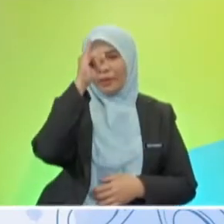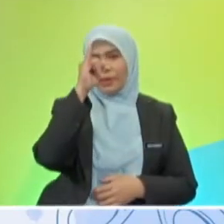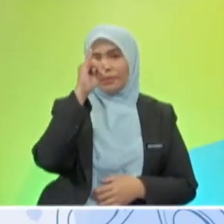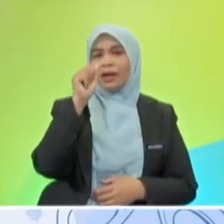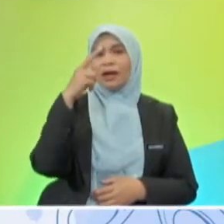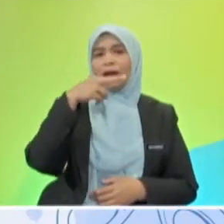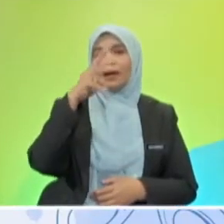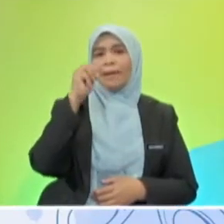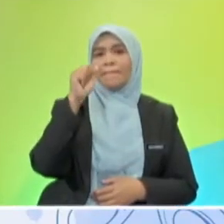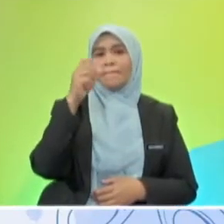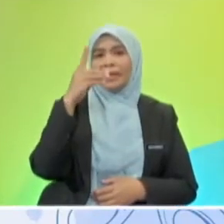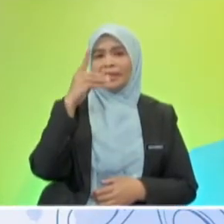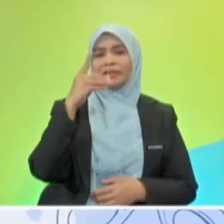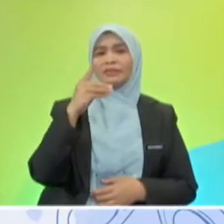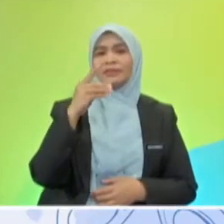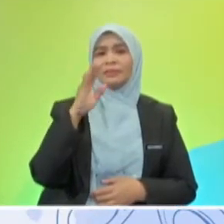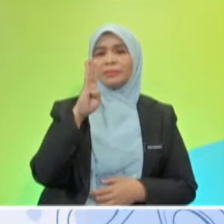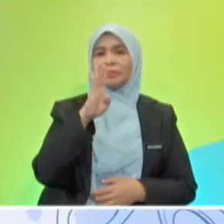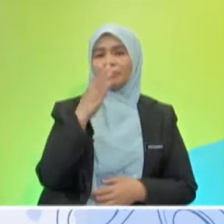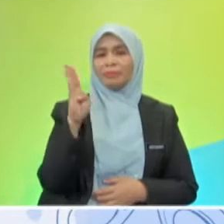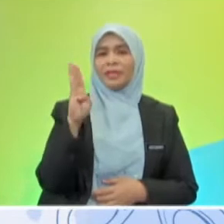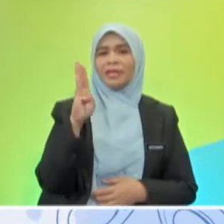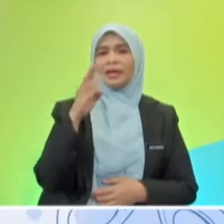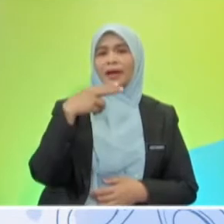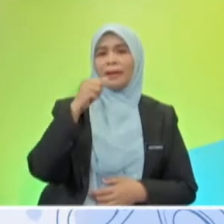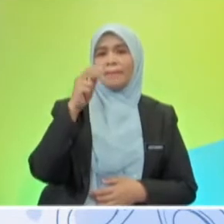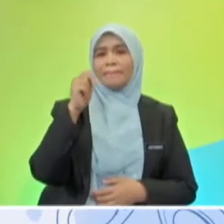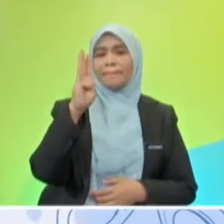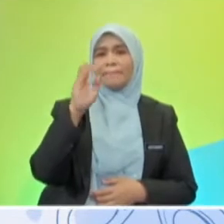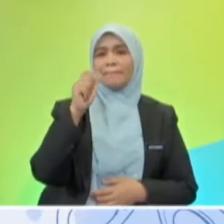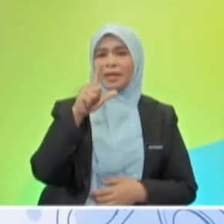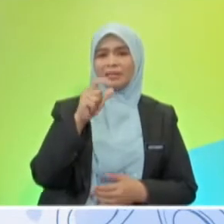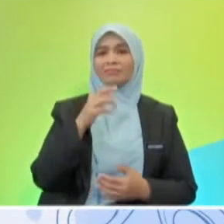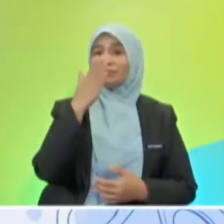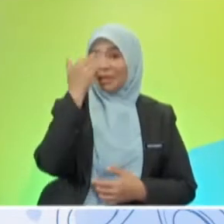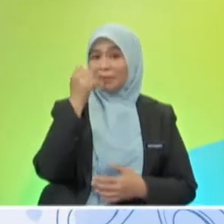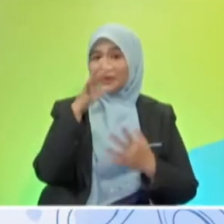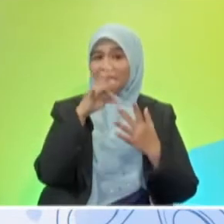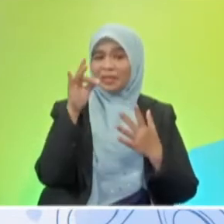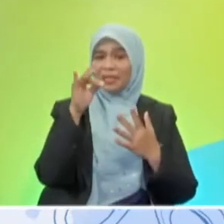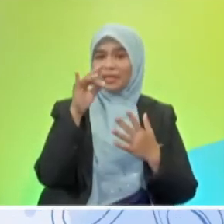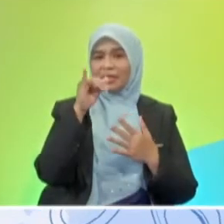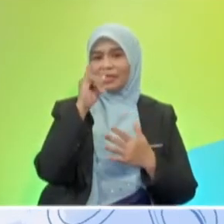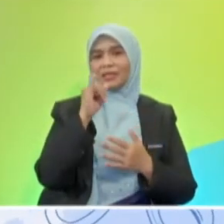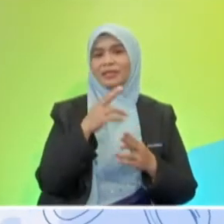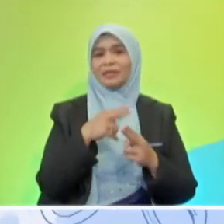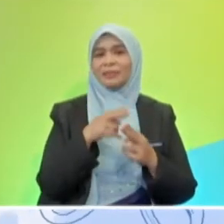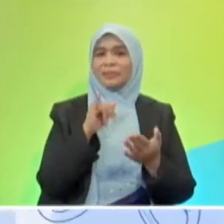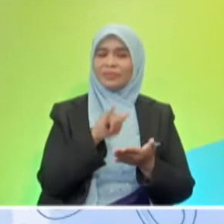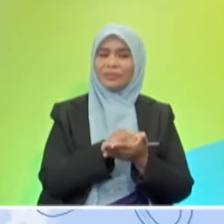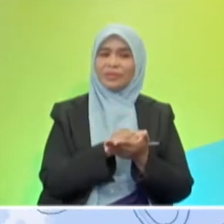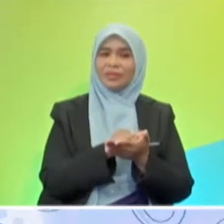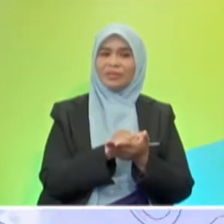atau Imam Ali Oke Kenapa pilih Imam Ahmad amsberg